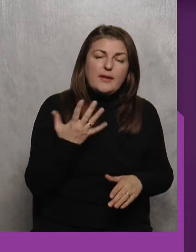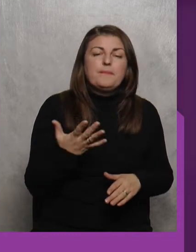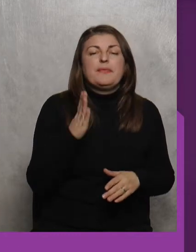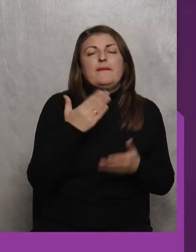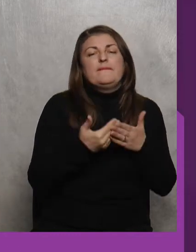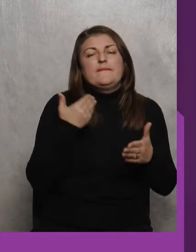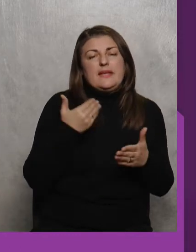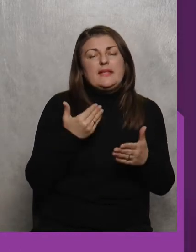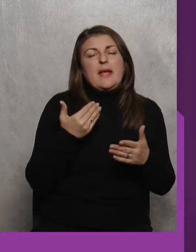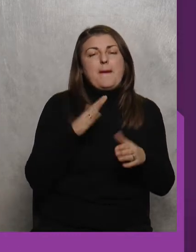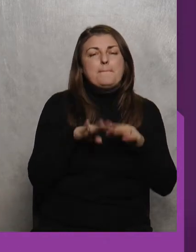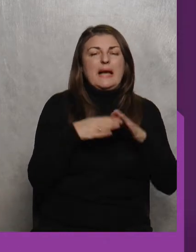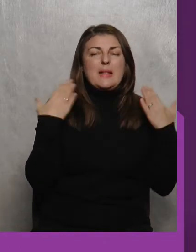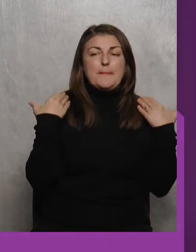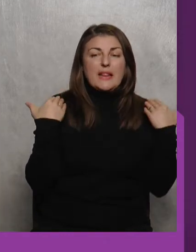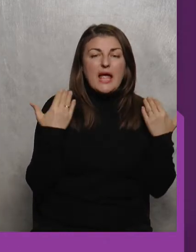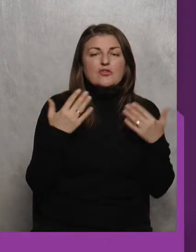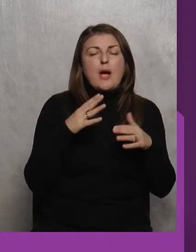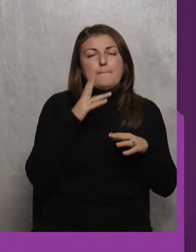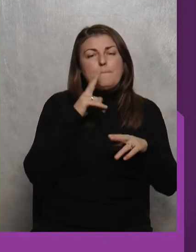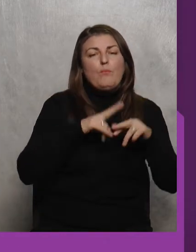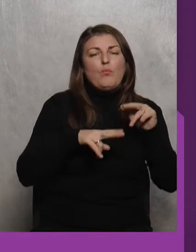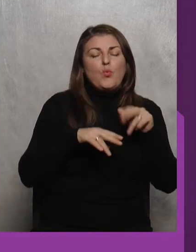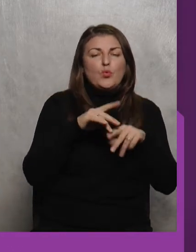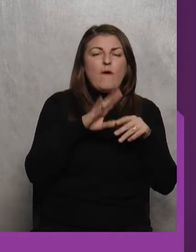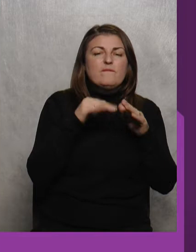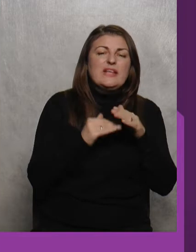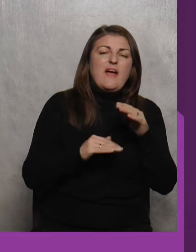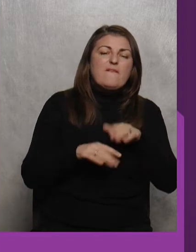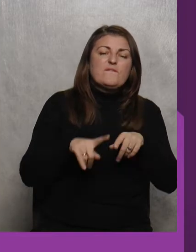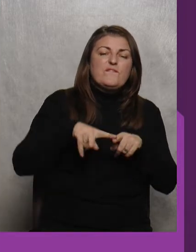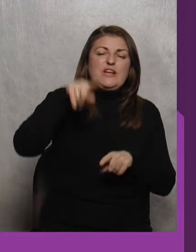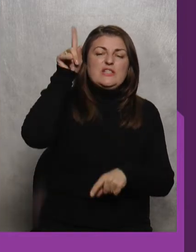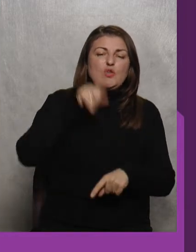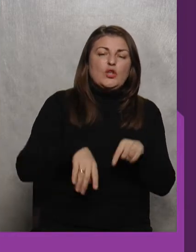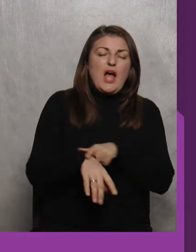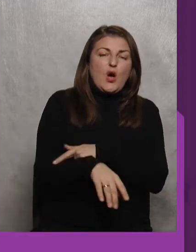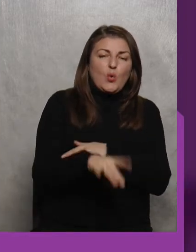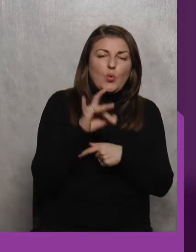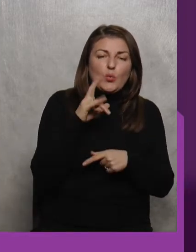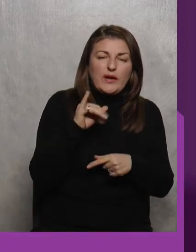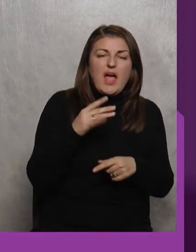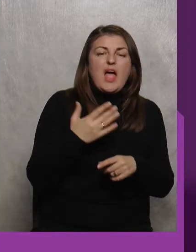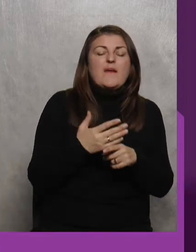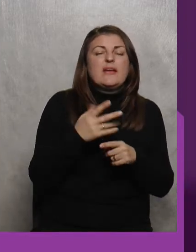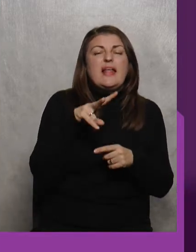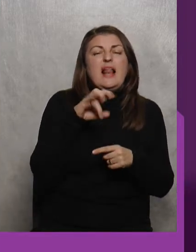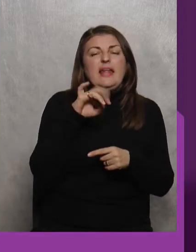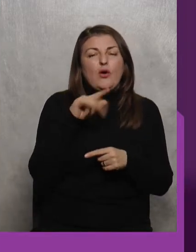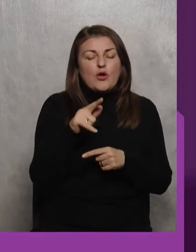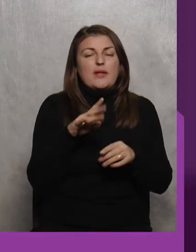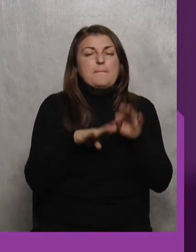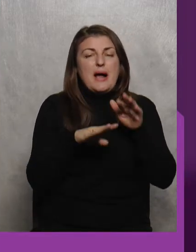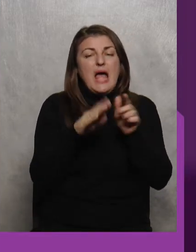від предпліччя, будови предпліччя, від висоти руки, це від ліктя до кінчиків пальців.